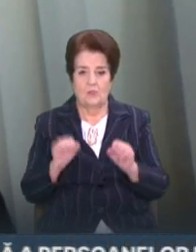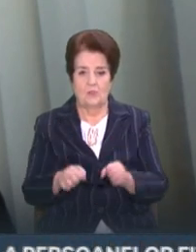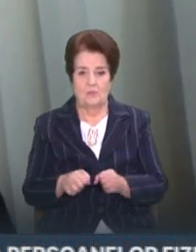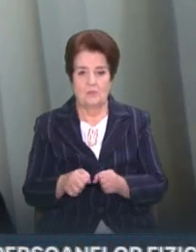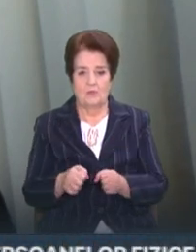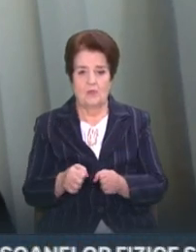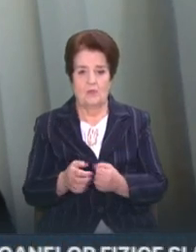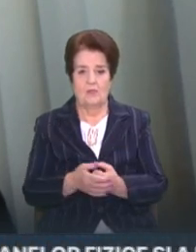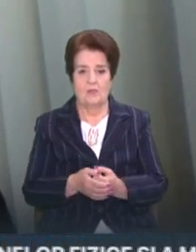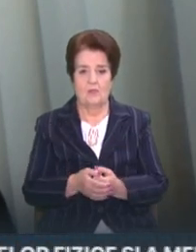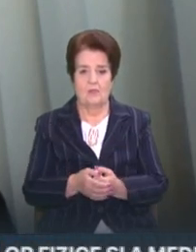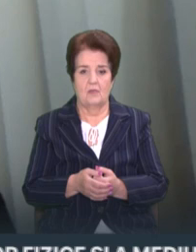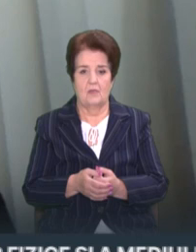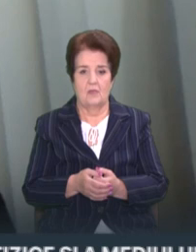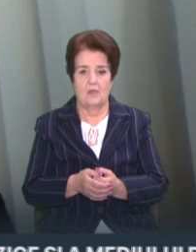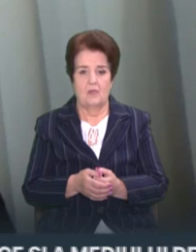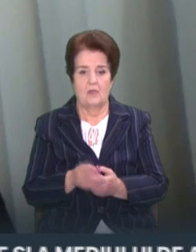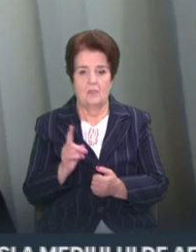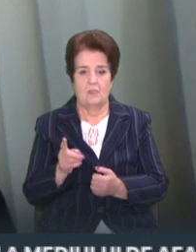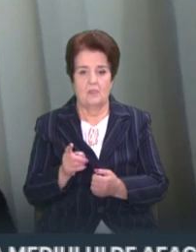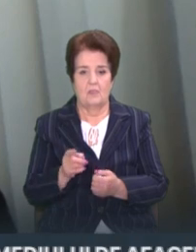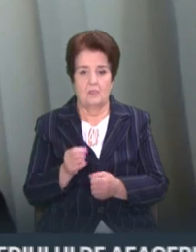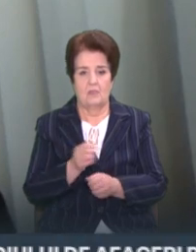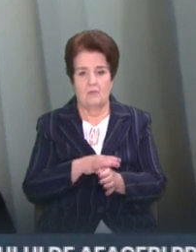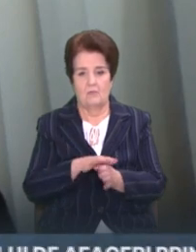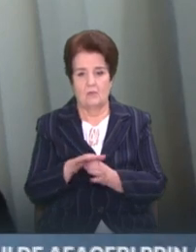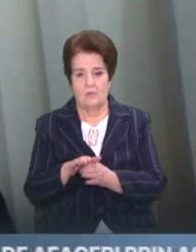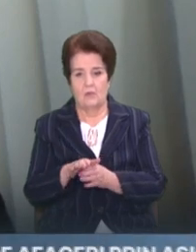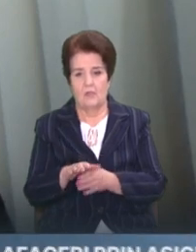toți consumatorii să înțeleagă că este o situație absolut